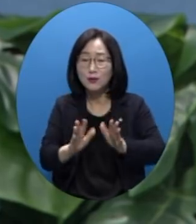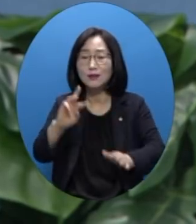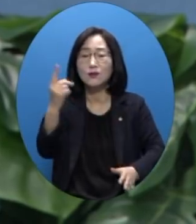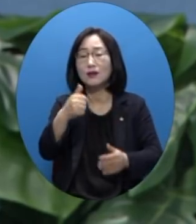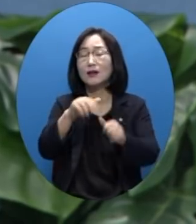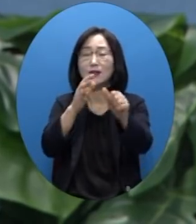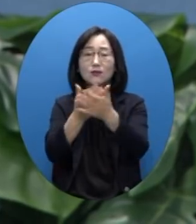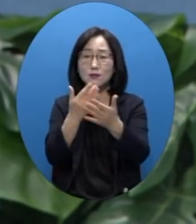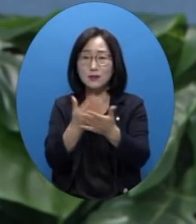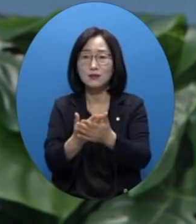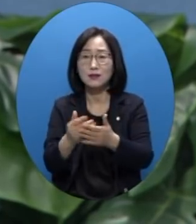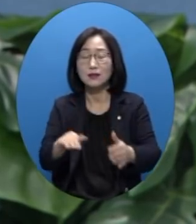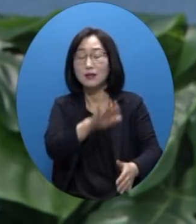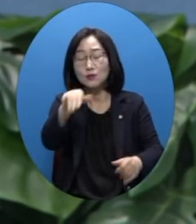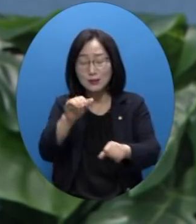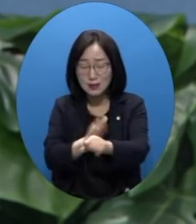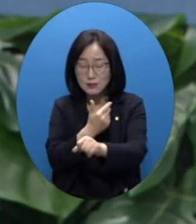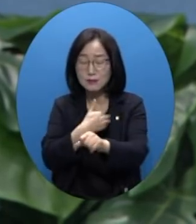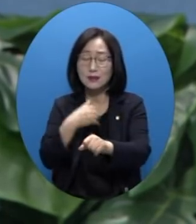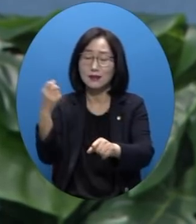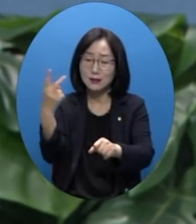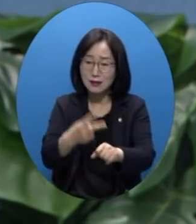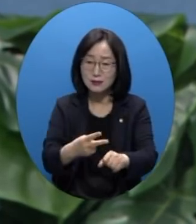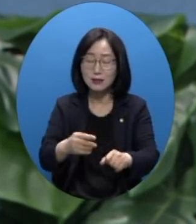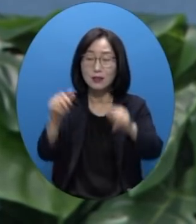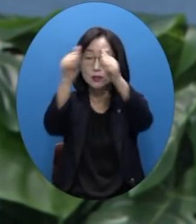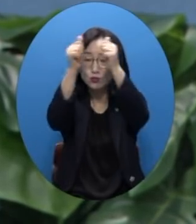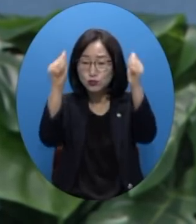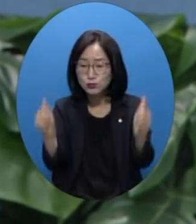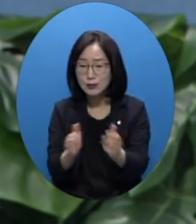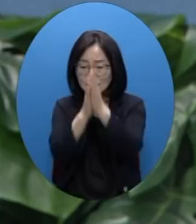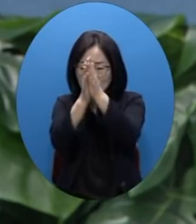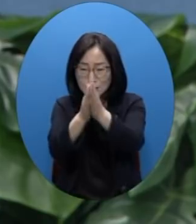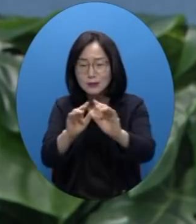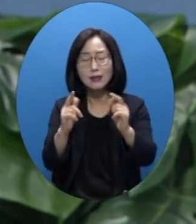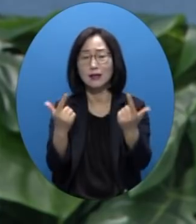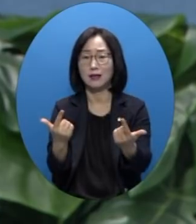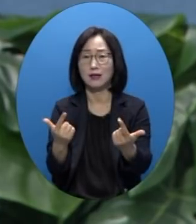하여 주옵소서. 우리가 잘못했습니다. 다시는 우상 숭배하지 않겠습니다.